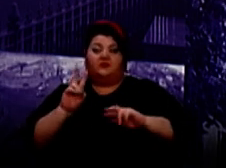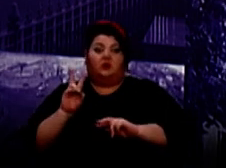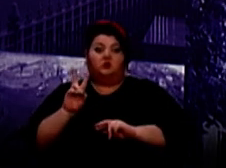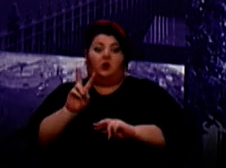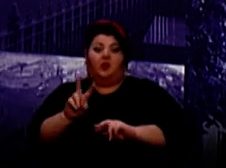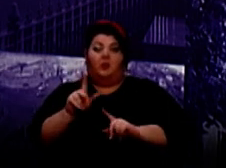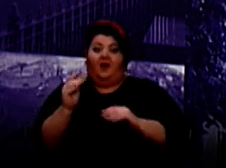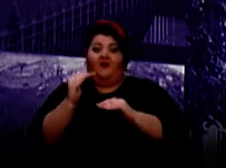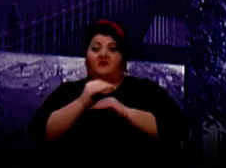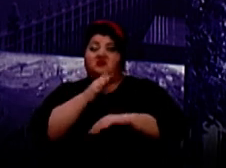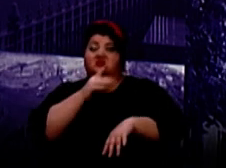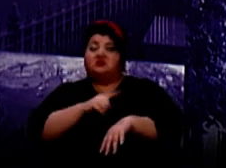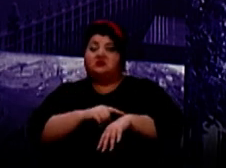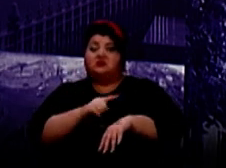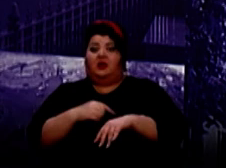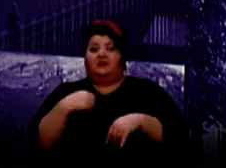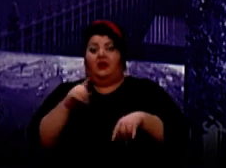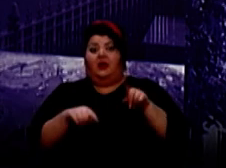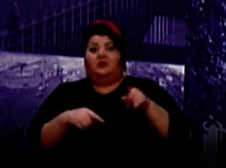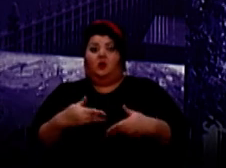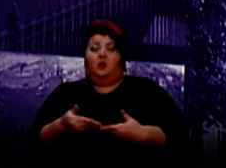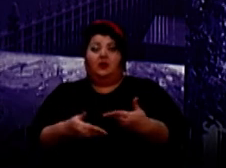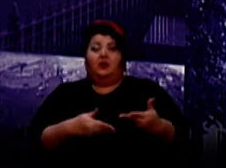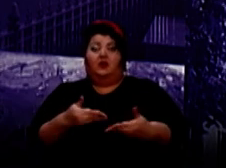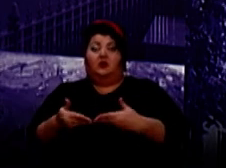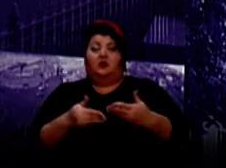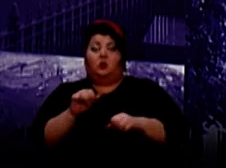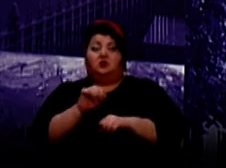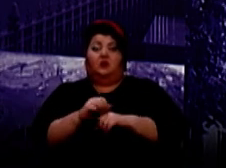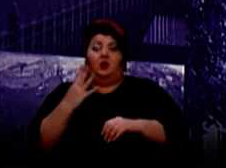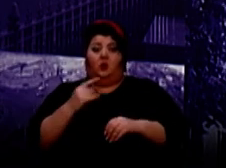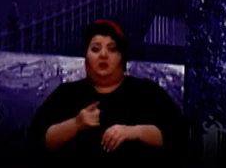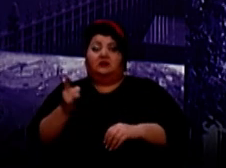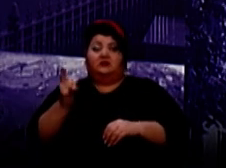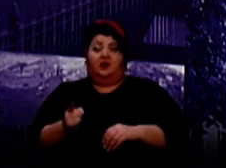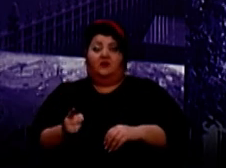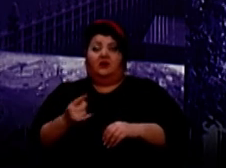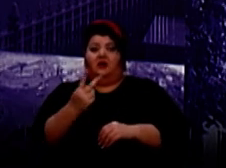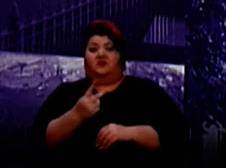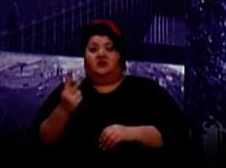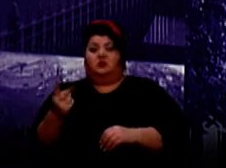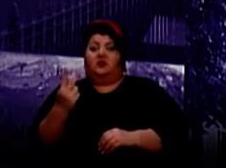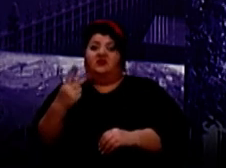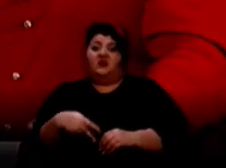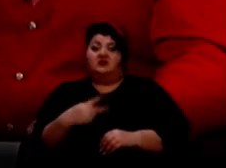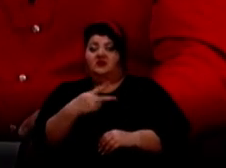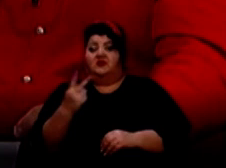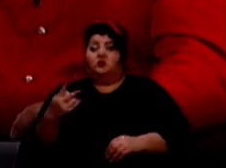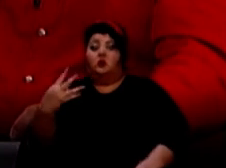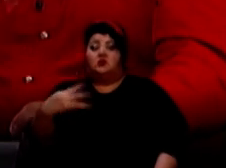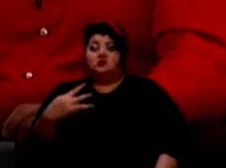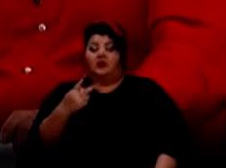в вечірній час, от я інколи йду зі стоянки, коли ставлю автомобіль, о 22.20, 22.40.